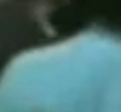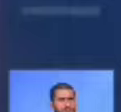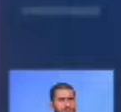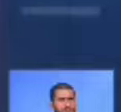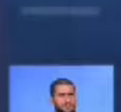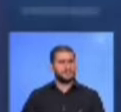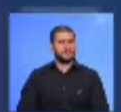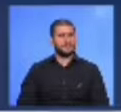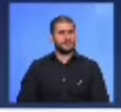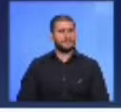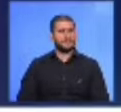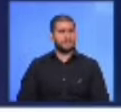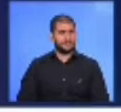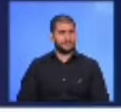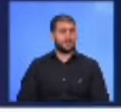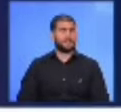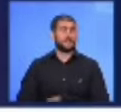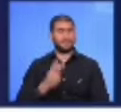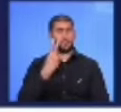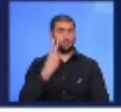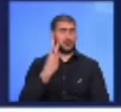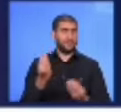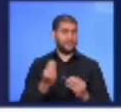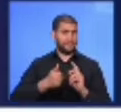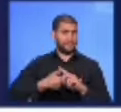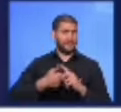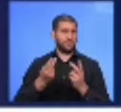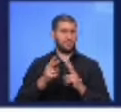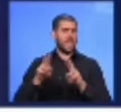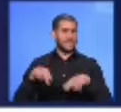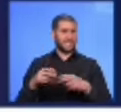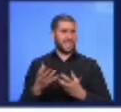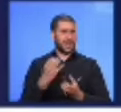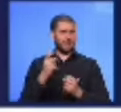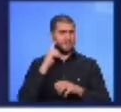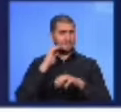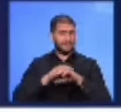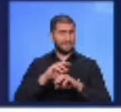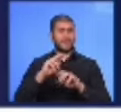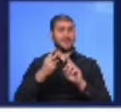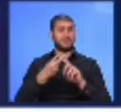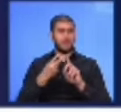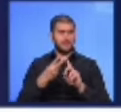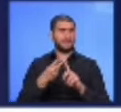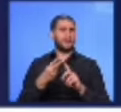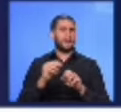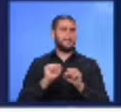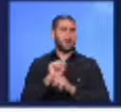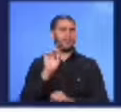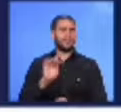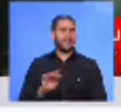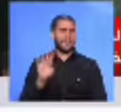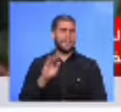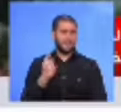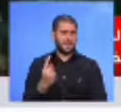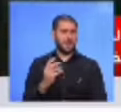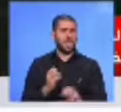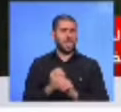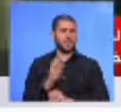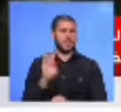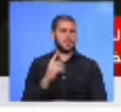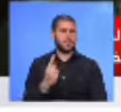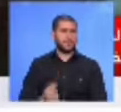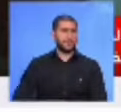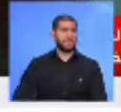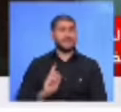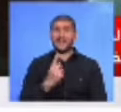עניין, כן, אז תראי, שני סנטימנטים. אחד, כמובן, החזרת החטופים הם מזהים, והדבר השני הוא מחאות נגד נתניהו, להדחת נתניהו, וצריך